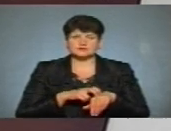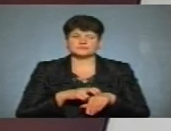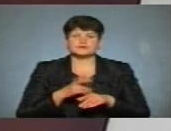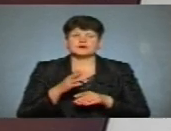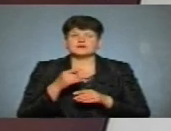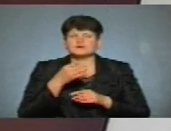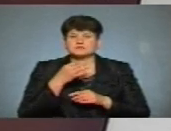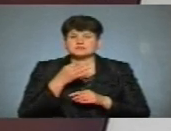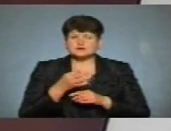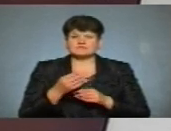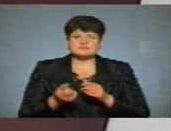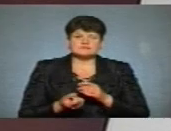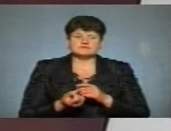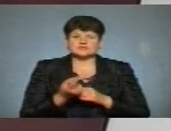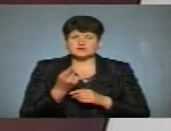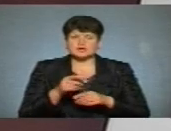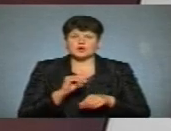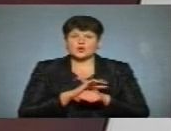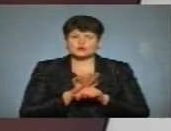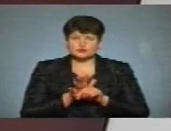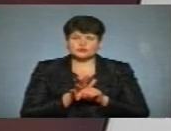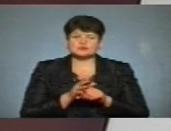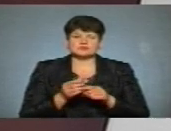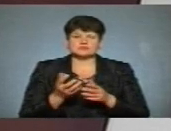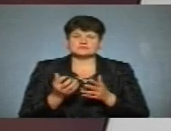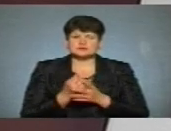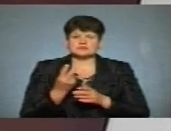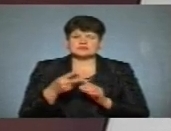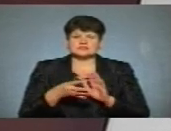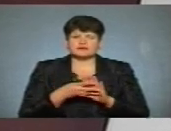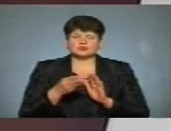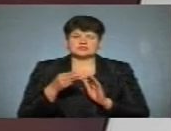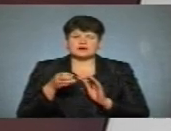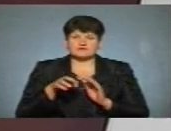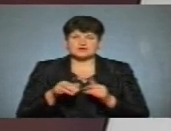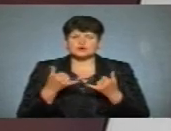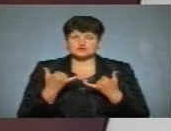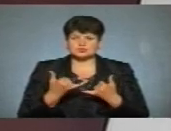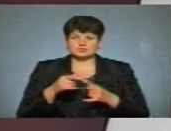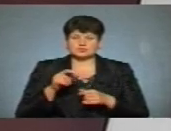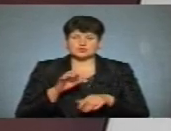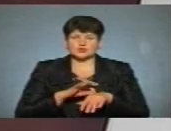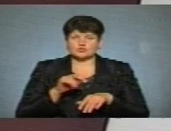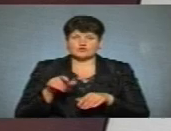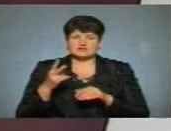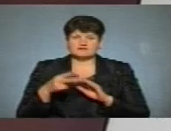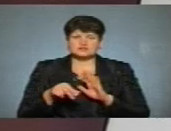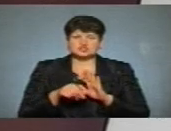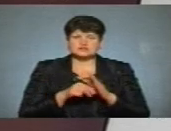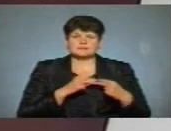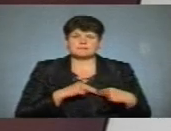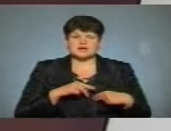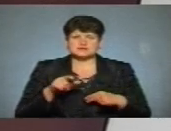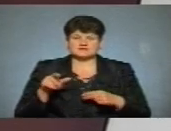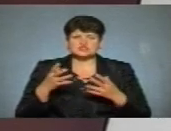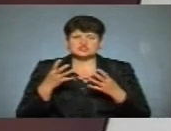За його словами, спалах коронавірусу на підстанції виявили 29 травня. На сьогодні хворі 26 працівників цієї підстанції,